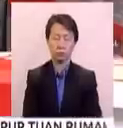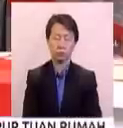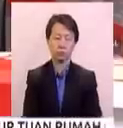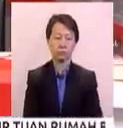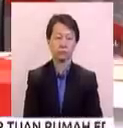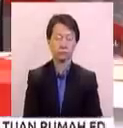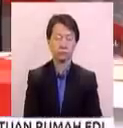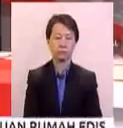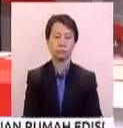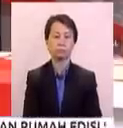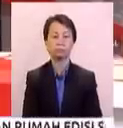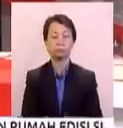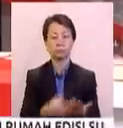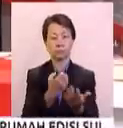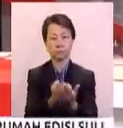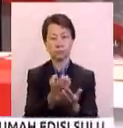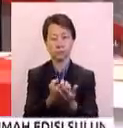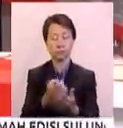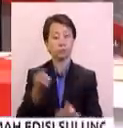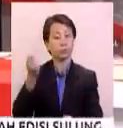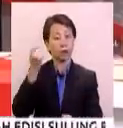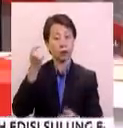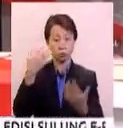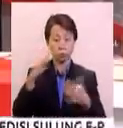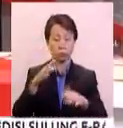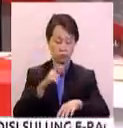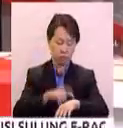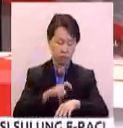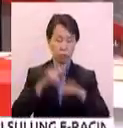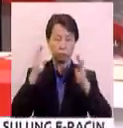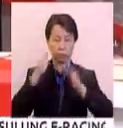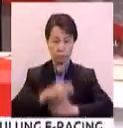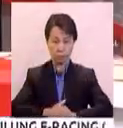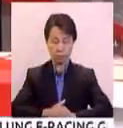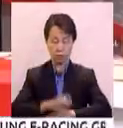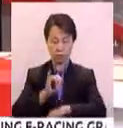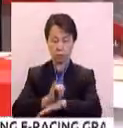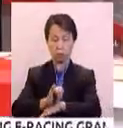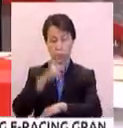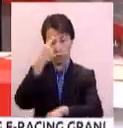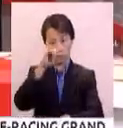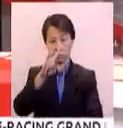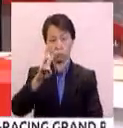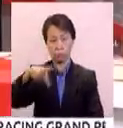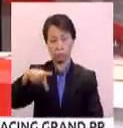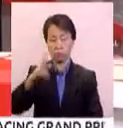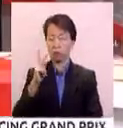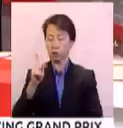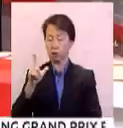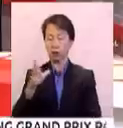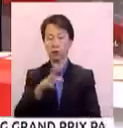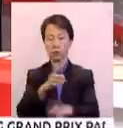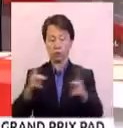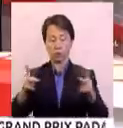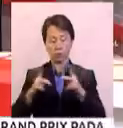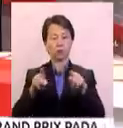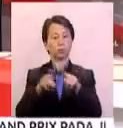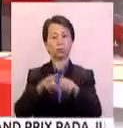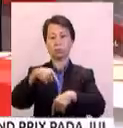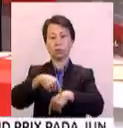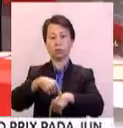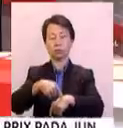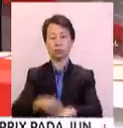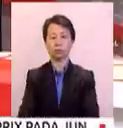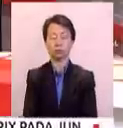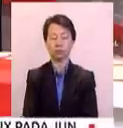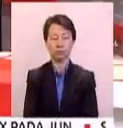Dan sebelum perkembangan ekonomi diteruskan, sebentar tadi telah masuk waktu solat fardu isyak bagi wilayah Persekutuan Kuala Lumpur dan kawasan-kawasan yang sama waktu